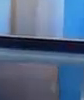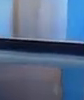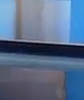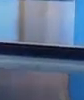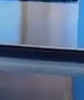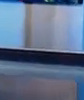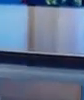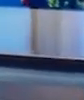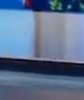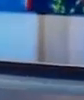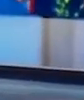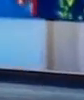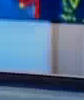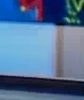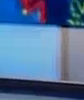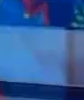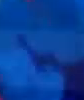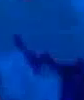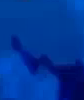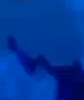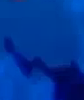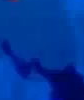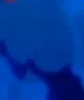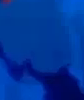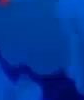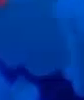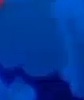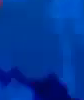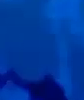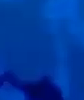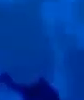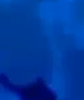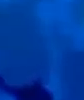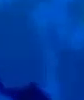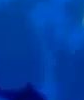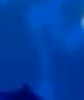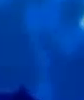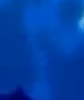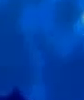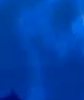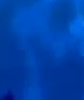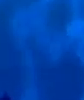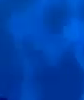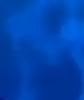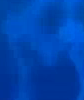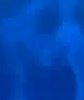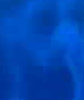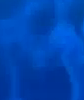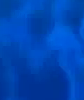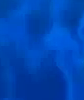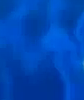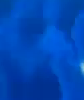Victoria Colesnic vă prezintă Telejurnalul. Bună seara și bine v-am regăsit la Telejurnal. Vă invit să vedem împreună știrile